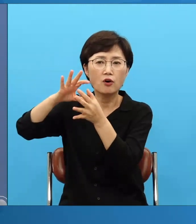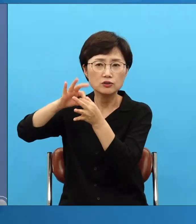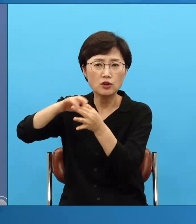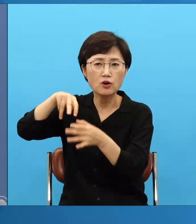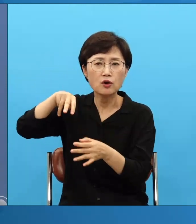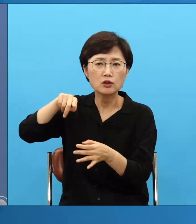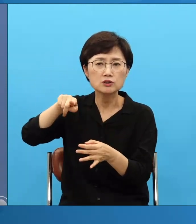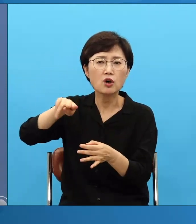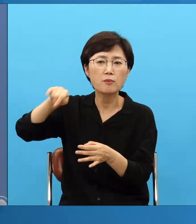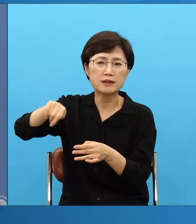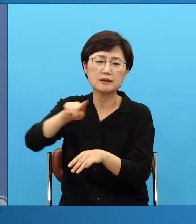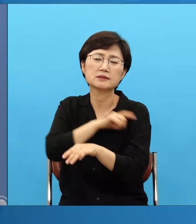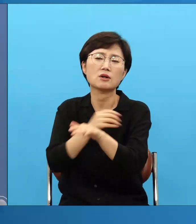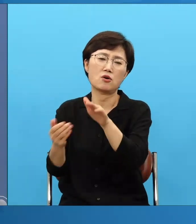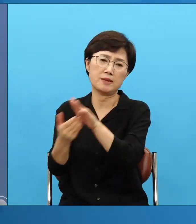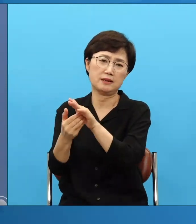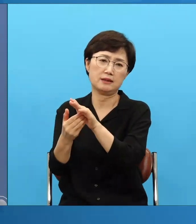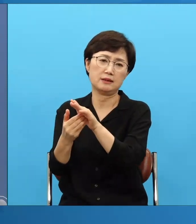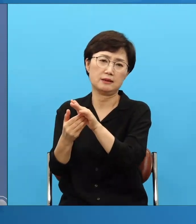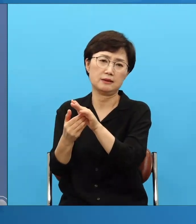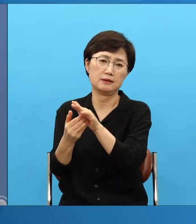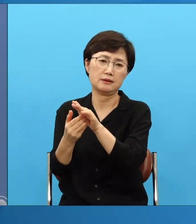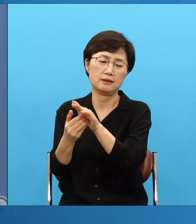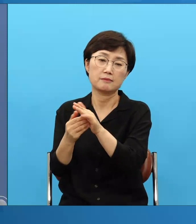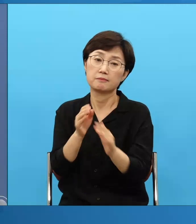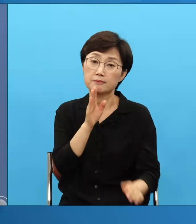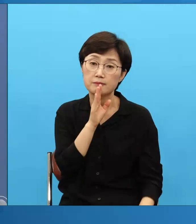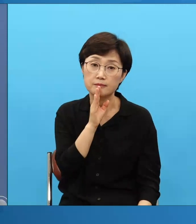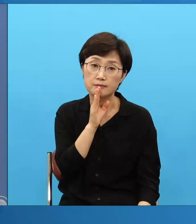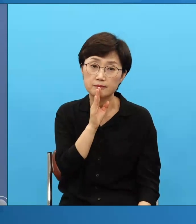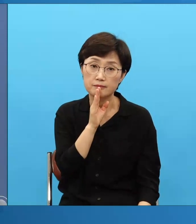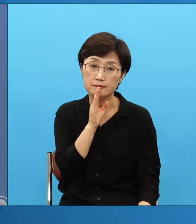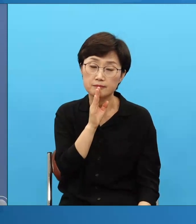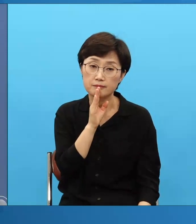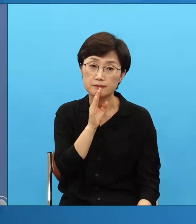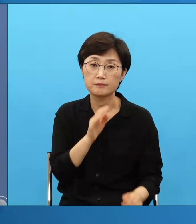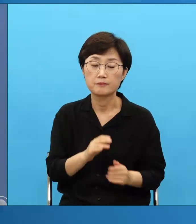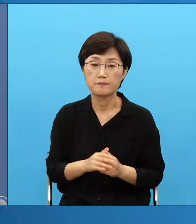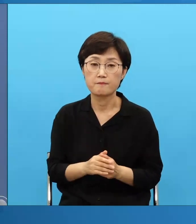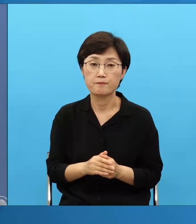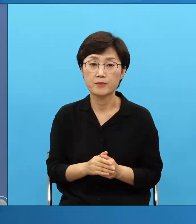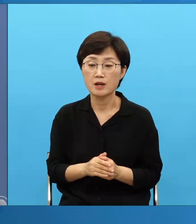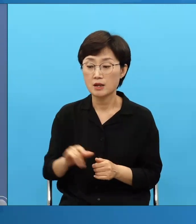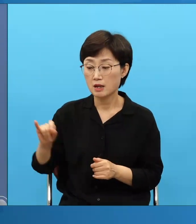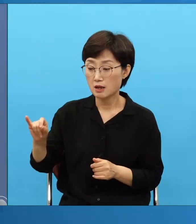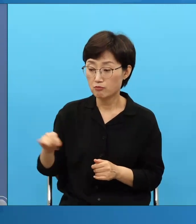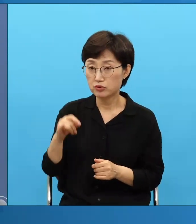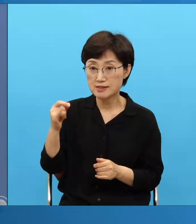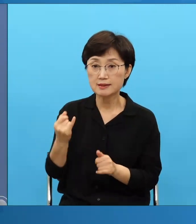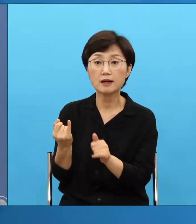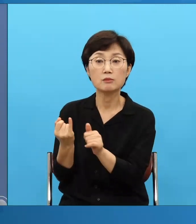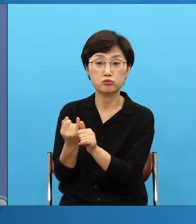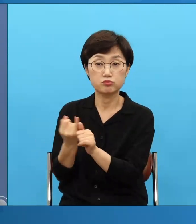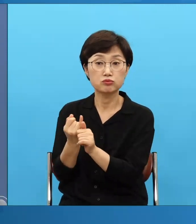you 했는데 pray. 역사는 나요. And even if you just pray, works will arise. 그리고 이 사람들은 이 브리스가 부부는 특히 뭡니까? Then especially